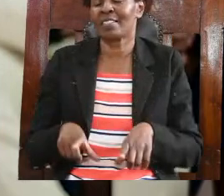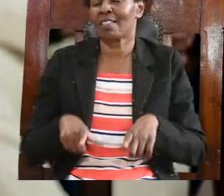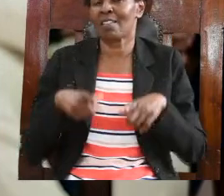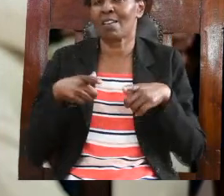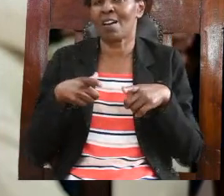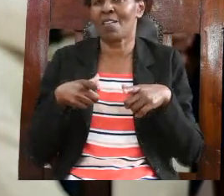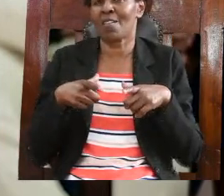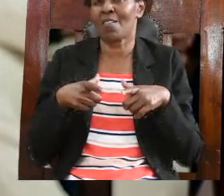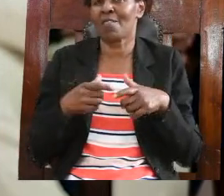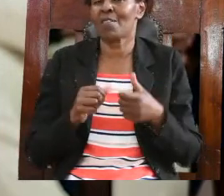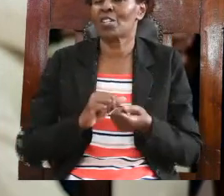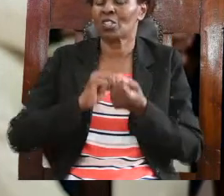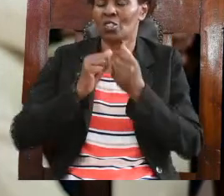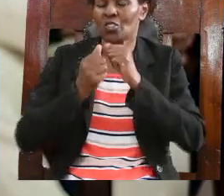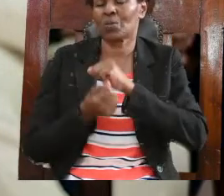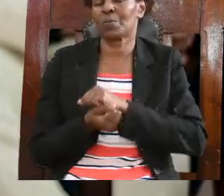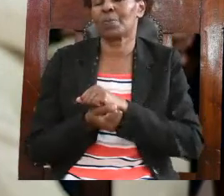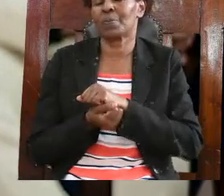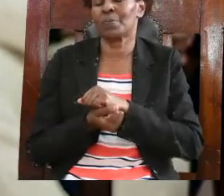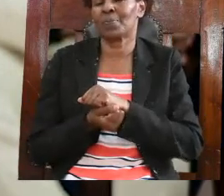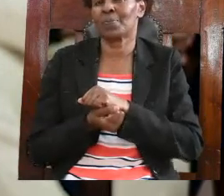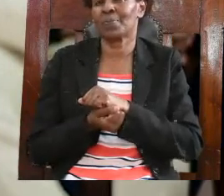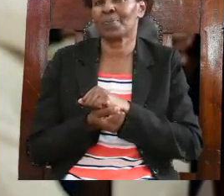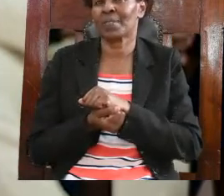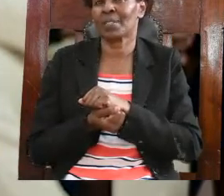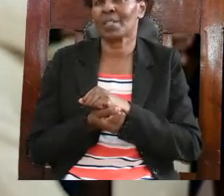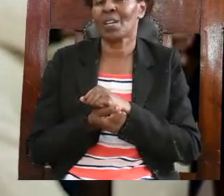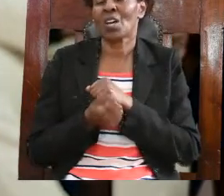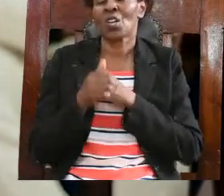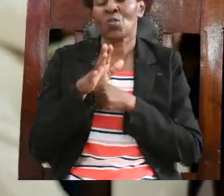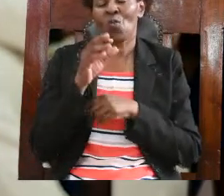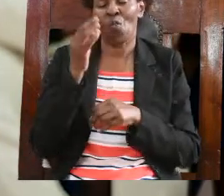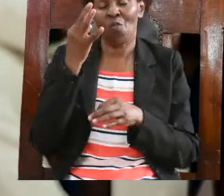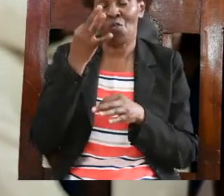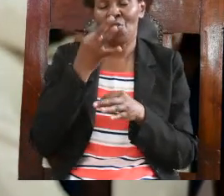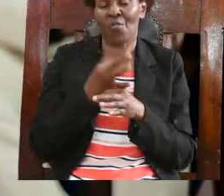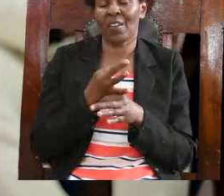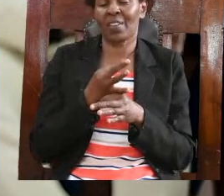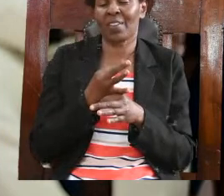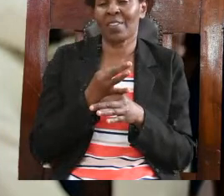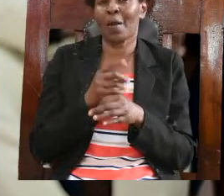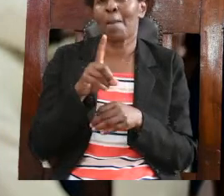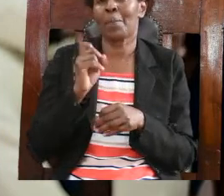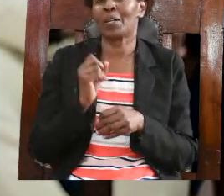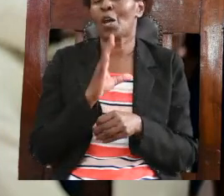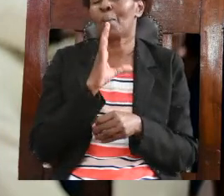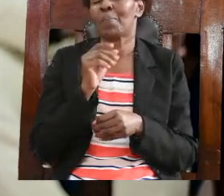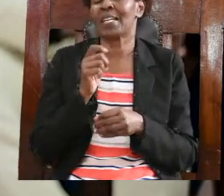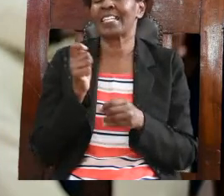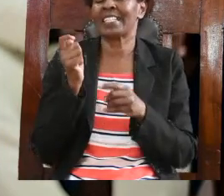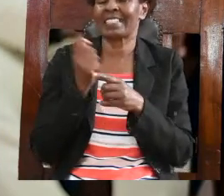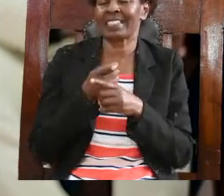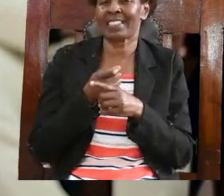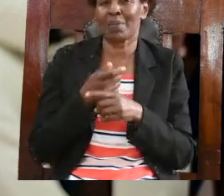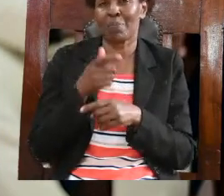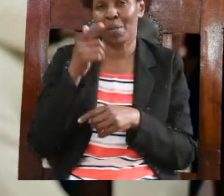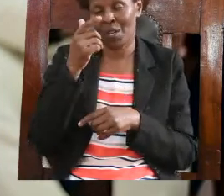yake ikibadilishwa. Tarajia kwamba imani yako itajaribiwa, kwa maana